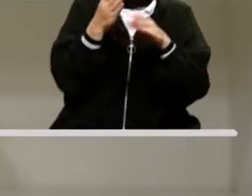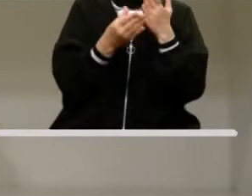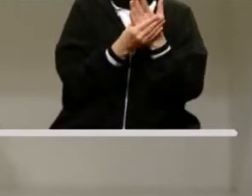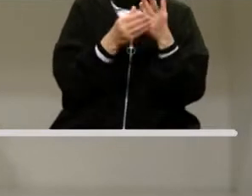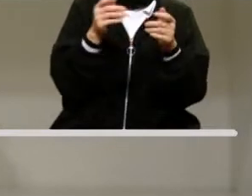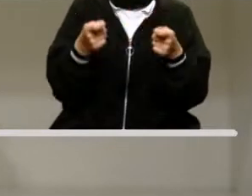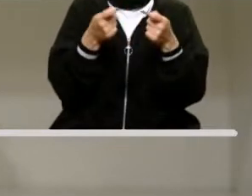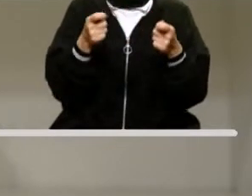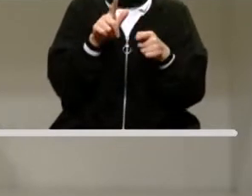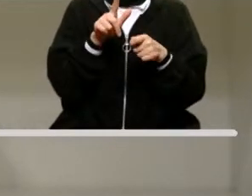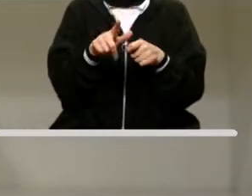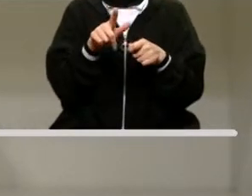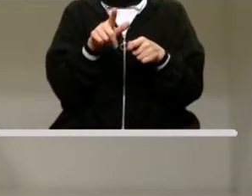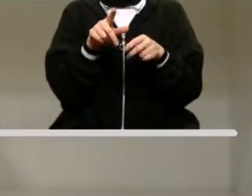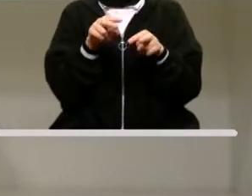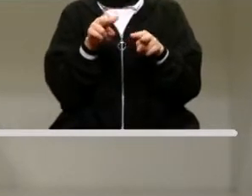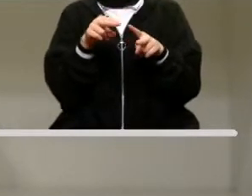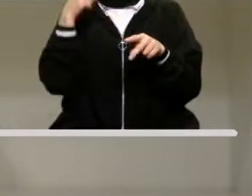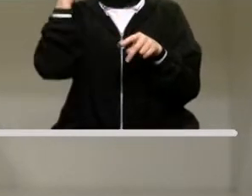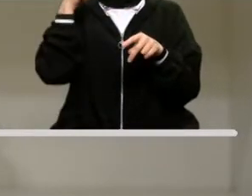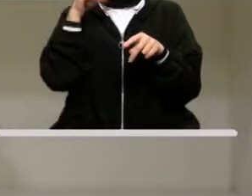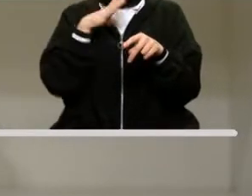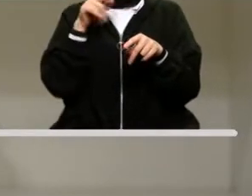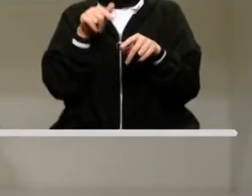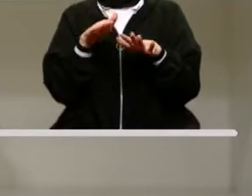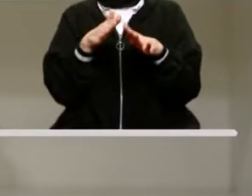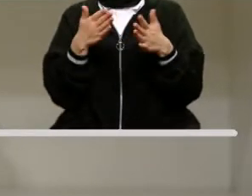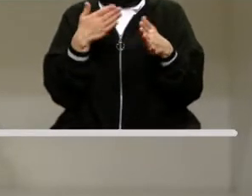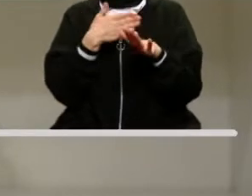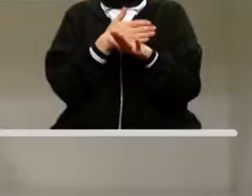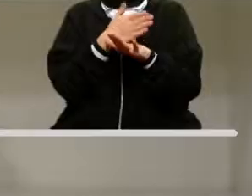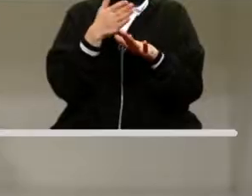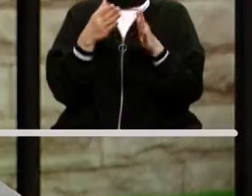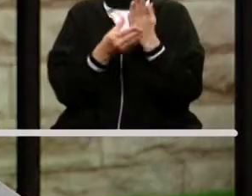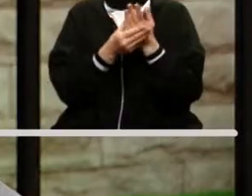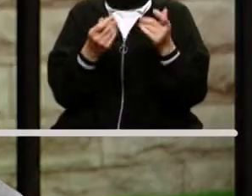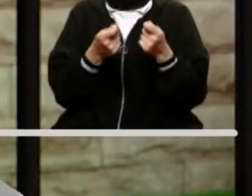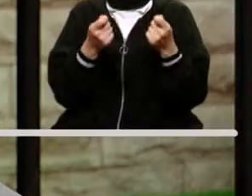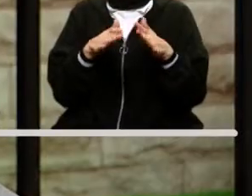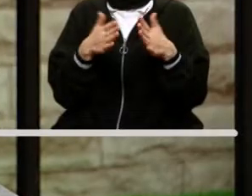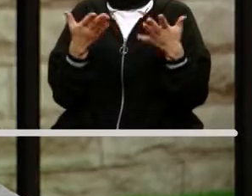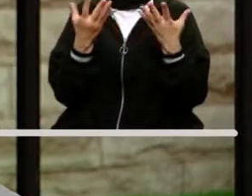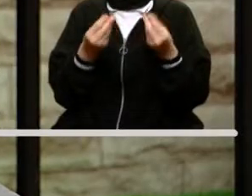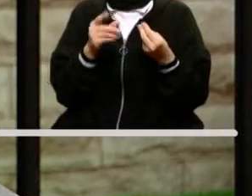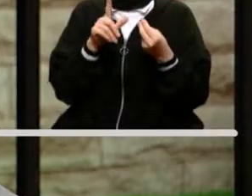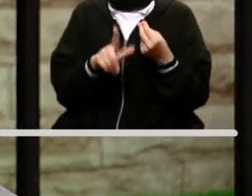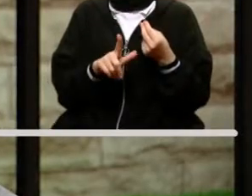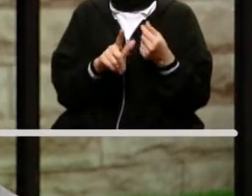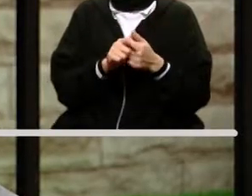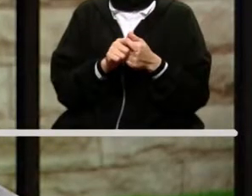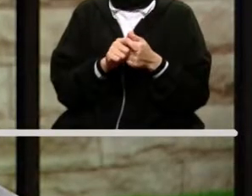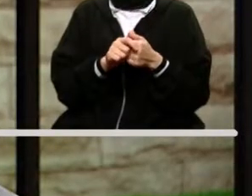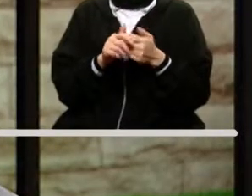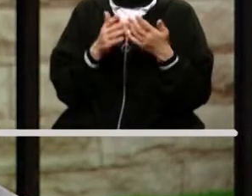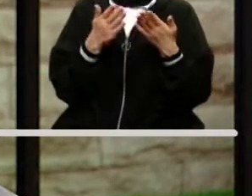bir düzende, belli bir ritimde devam eden çalışma mıdır? Bu noktada yaptığımız hatalar ne? Şimdi çocuğa daha küçükken